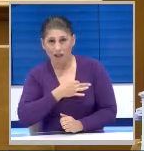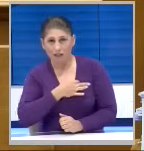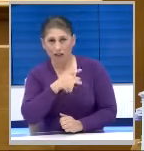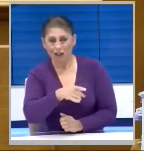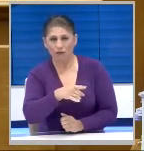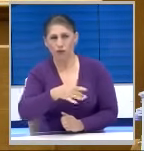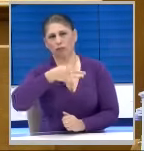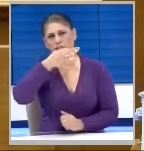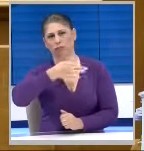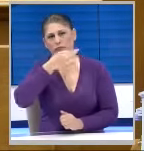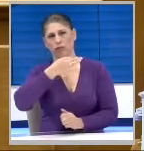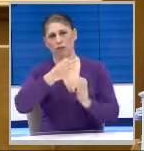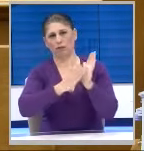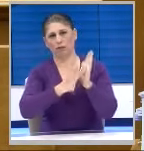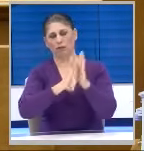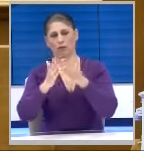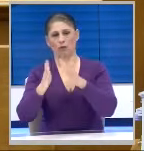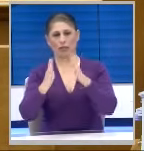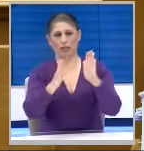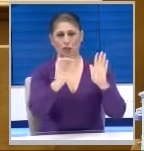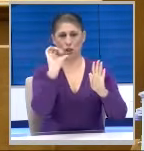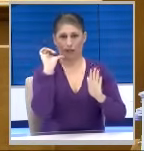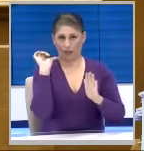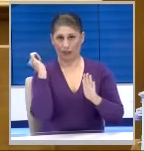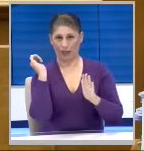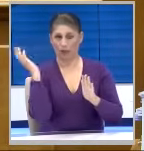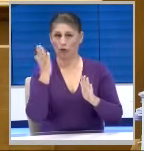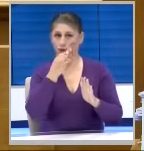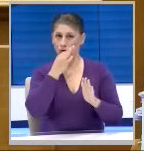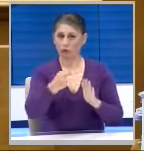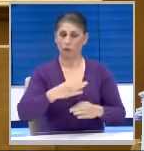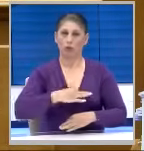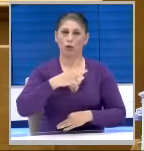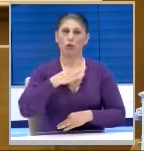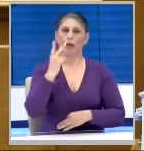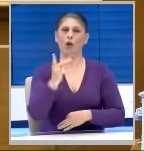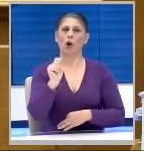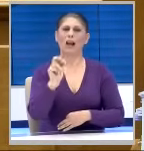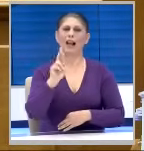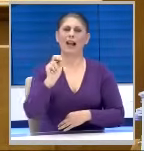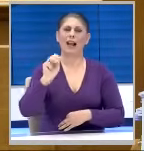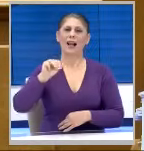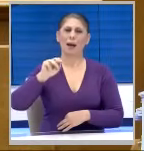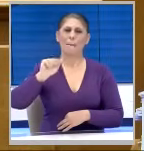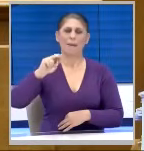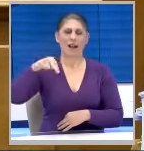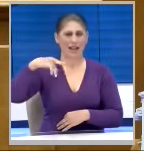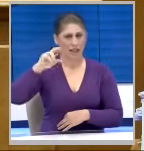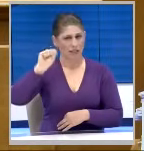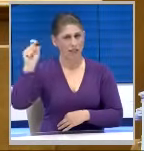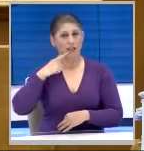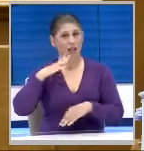αφήγημα που κατά χειροκροτήσαμε χθες όταν το είπε και ο κύριος καραμανλής ότι τελικά